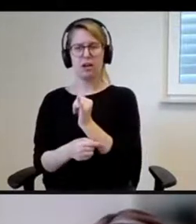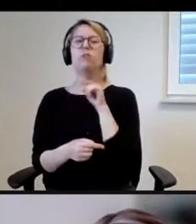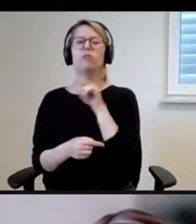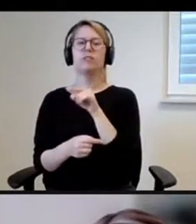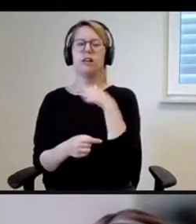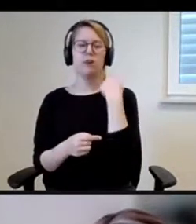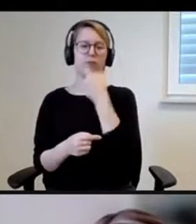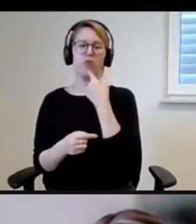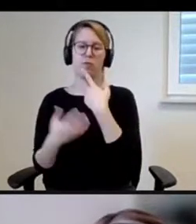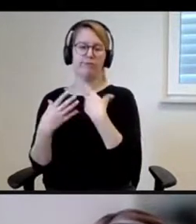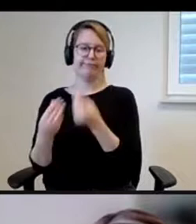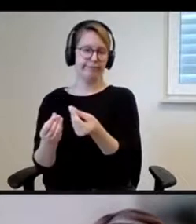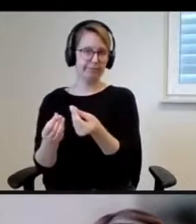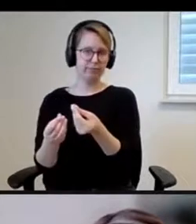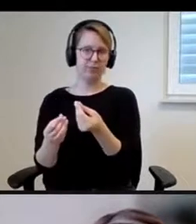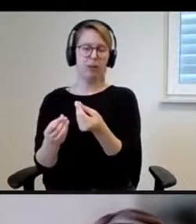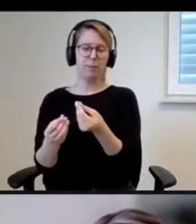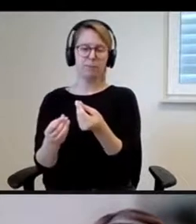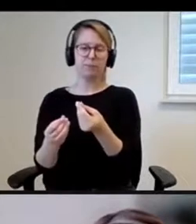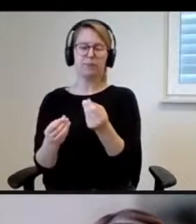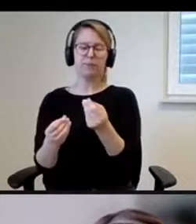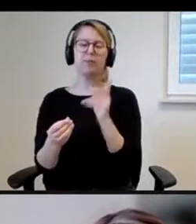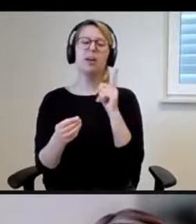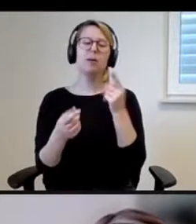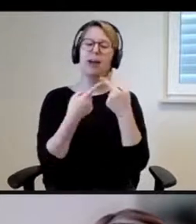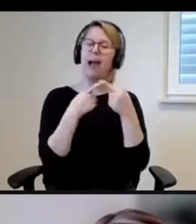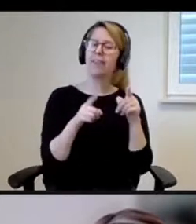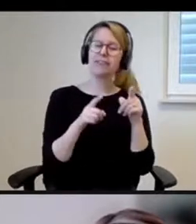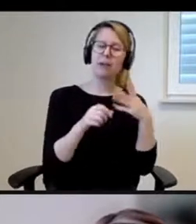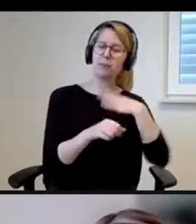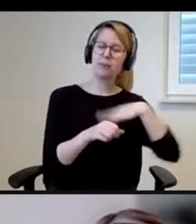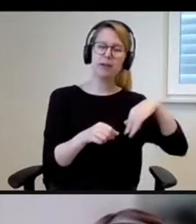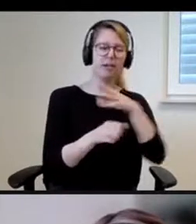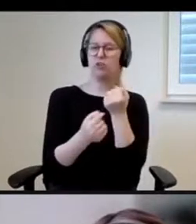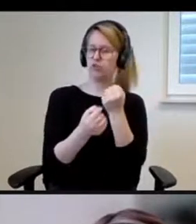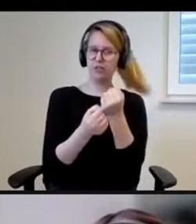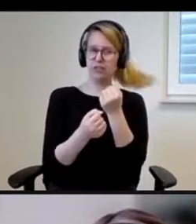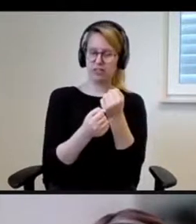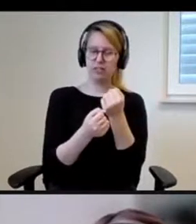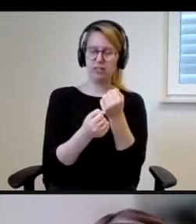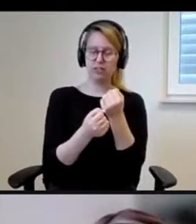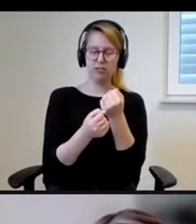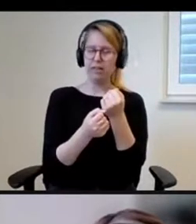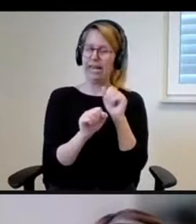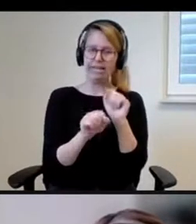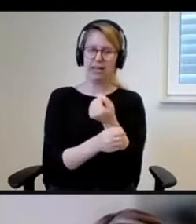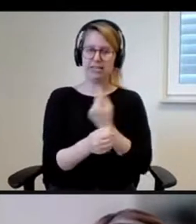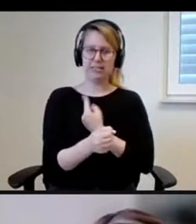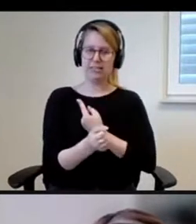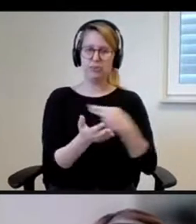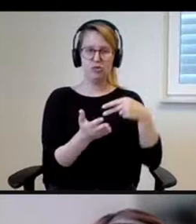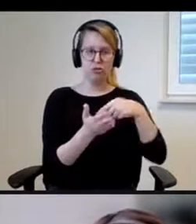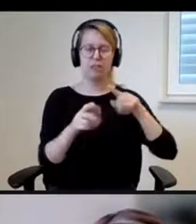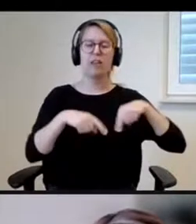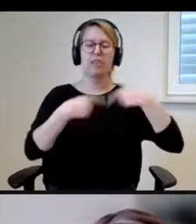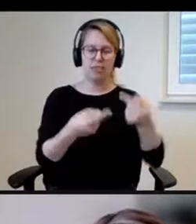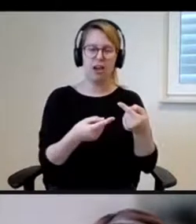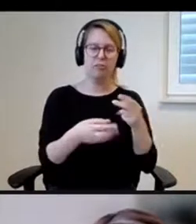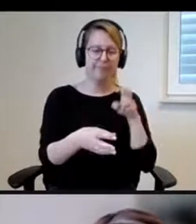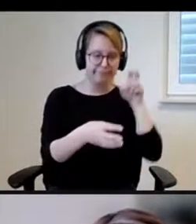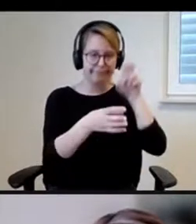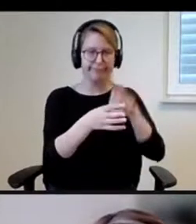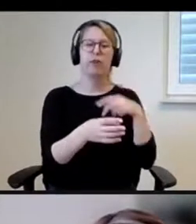letzte schaffen die Instanzen im Moment und einen neuen Tutelsgesetz an,